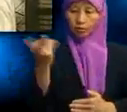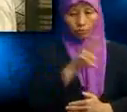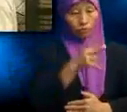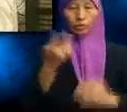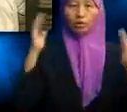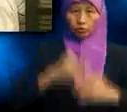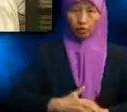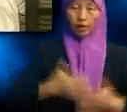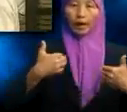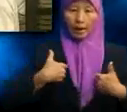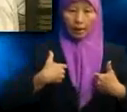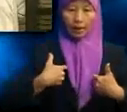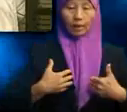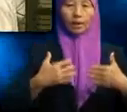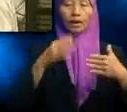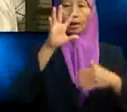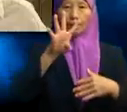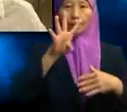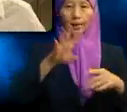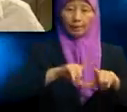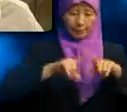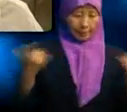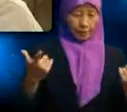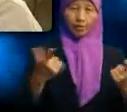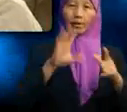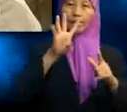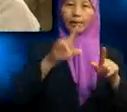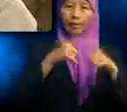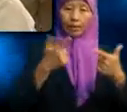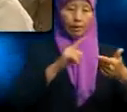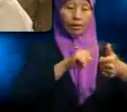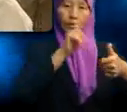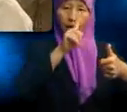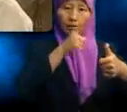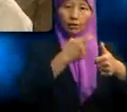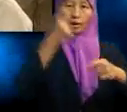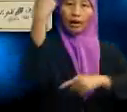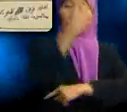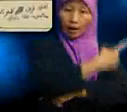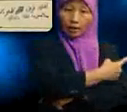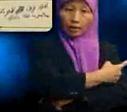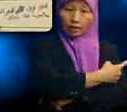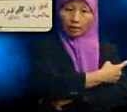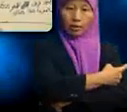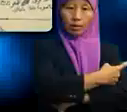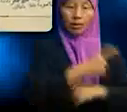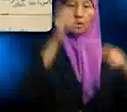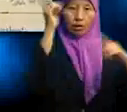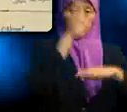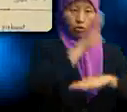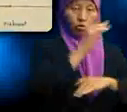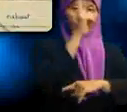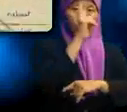mempunyai empat perbezaan. Perbezaan yang pertama dari segi hari. Solat